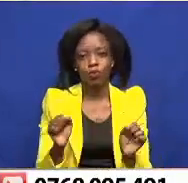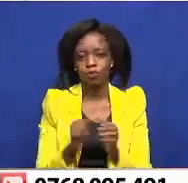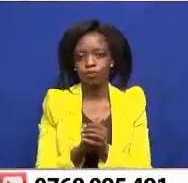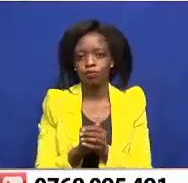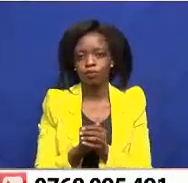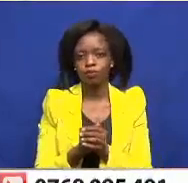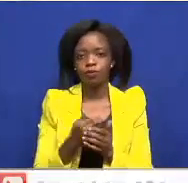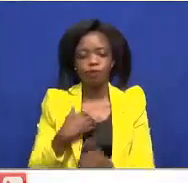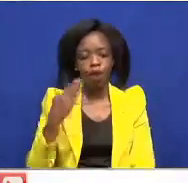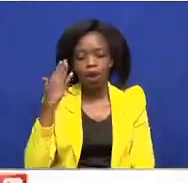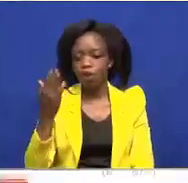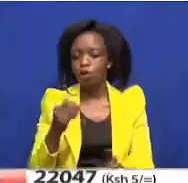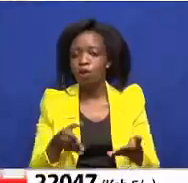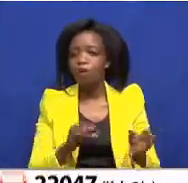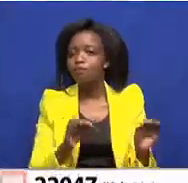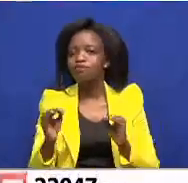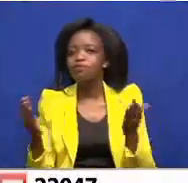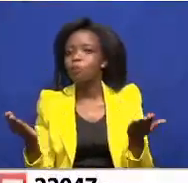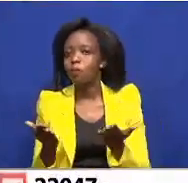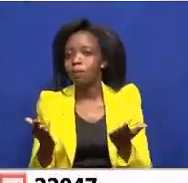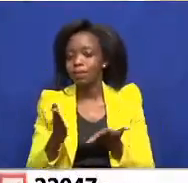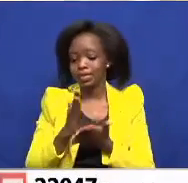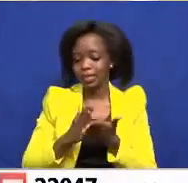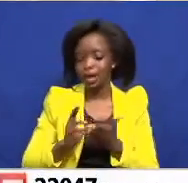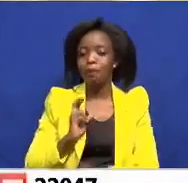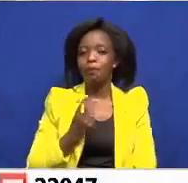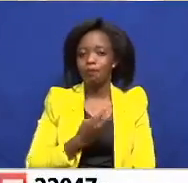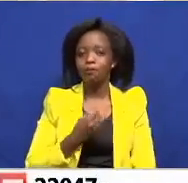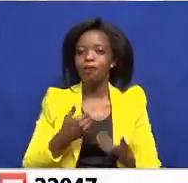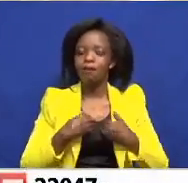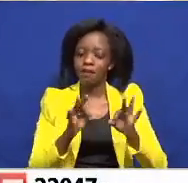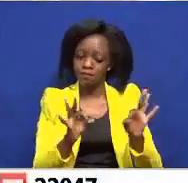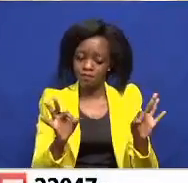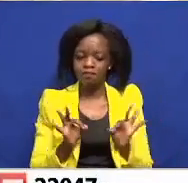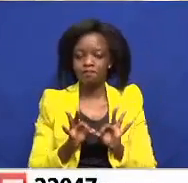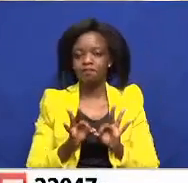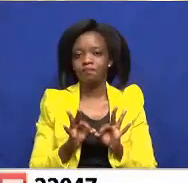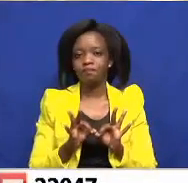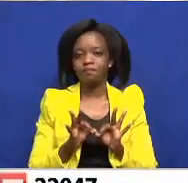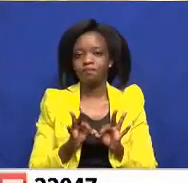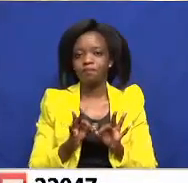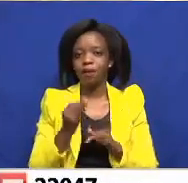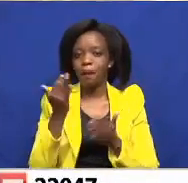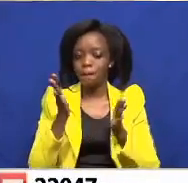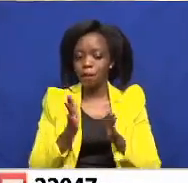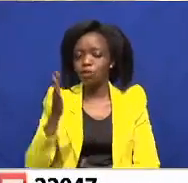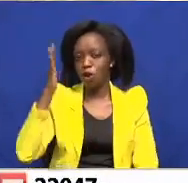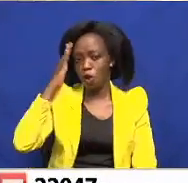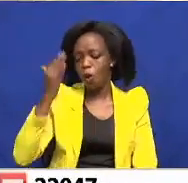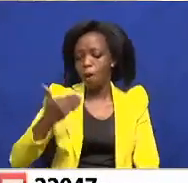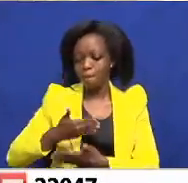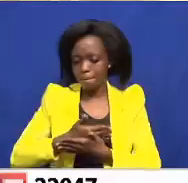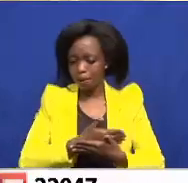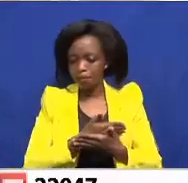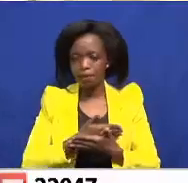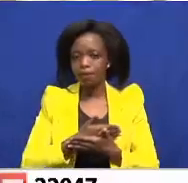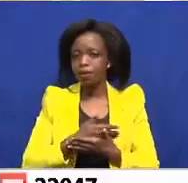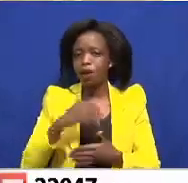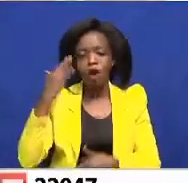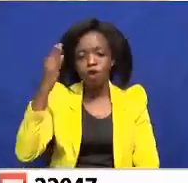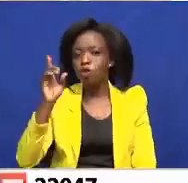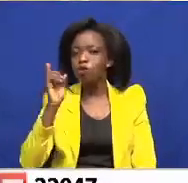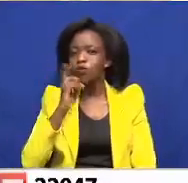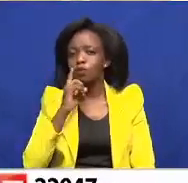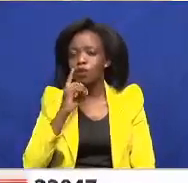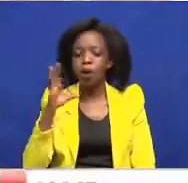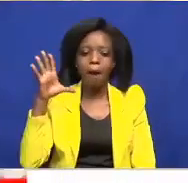saizi tutapeleka vitu napata wengine wetu wako na familia kuna mwenye anajua mtoto hajui kesho hajui